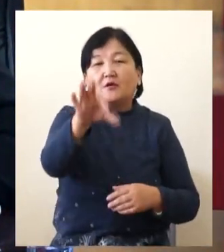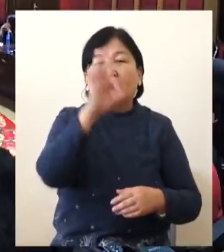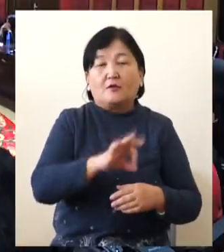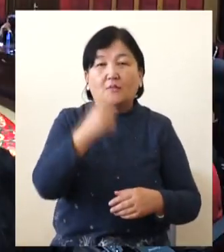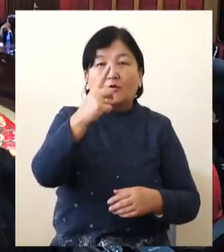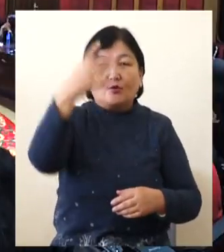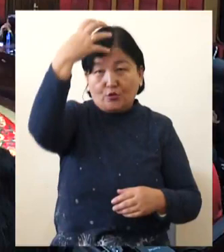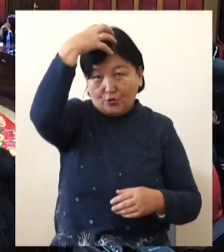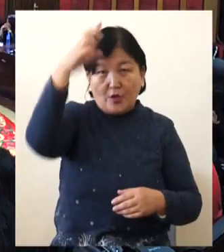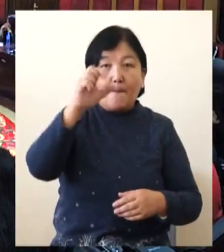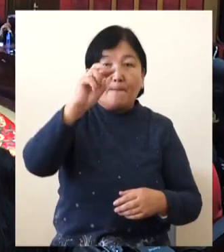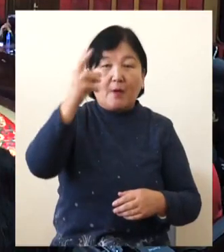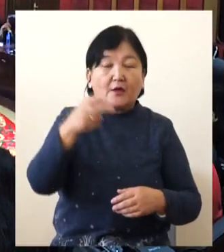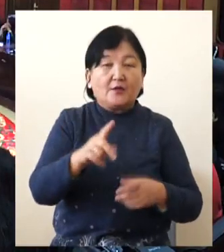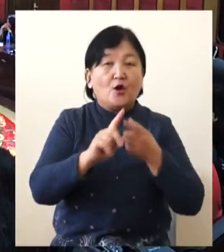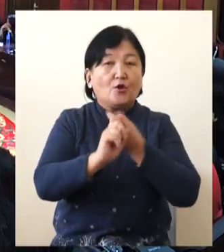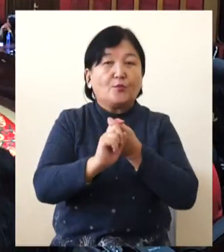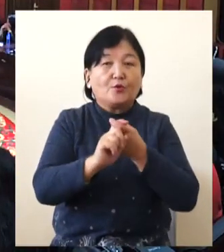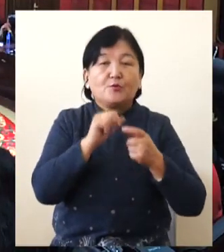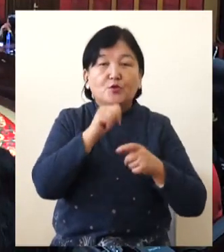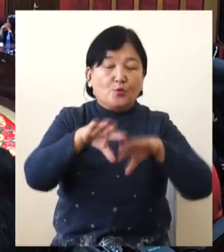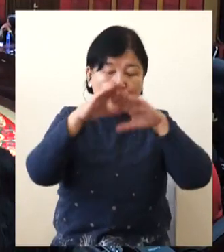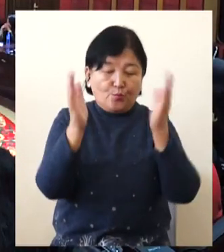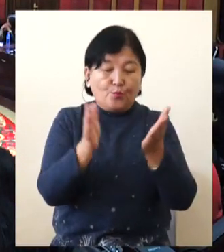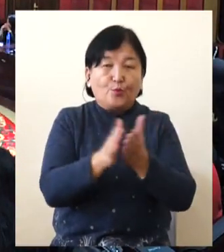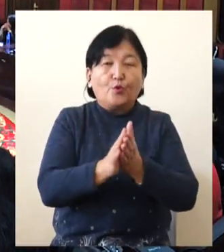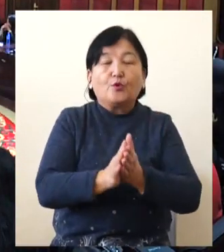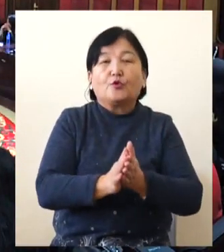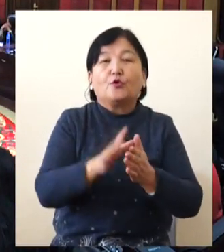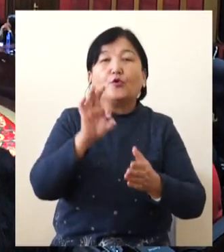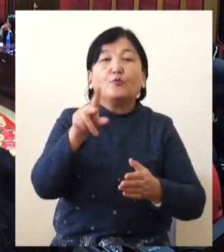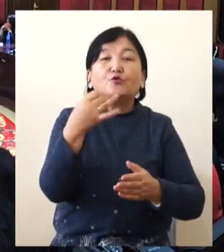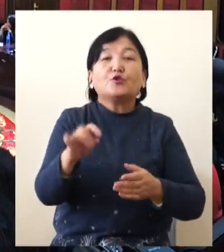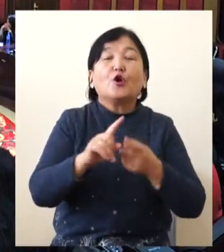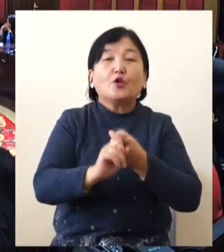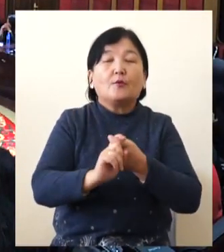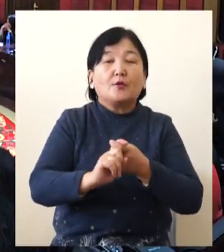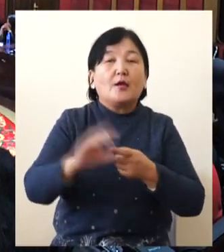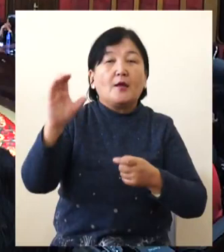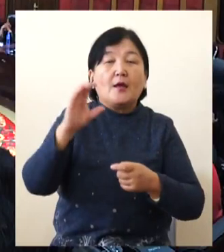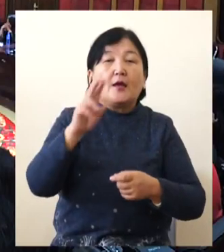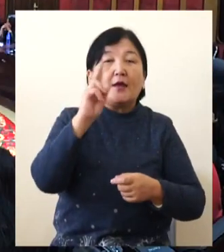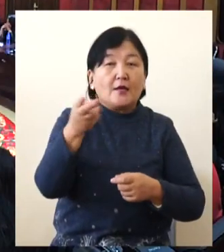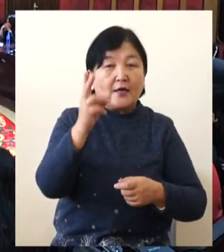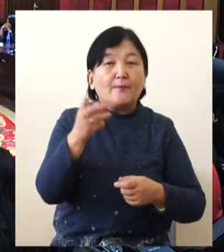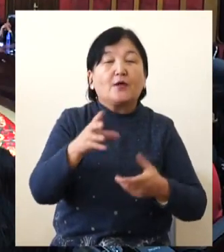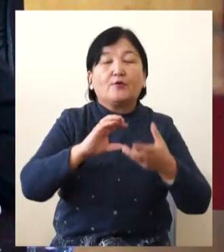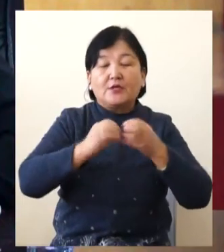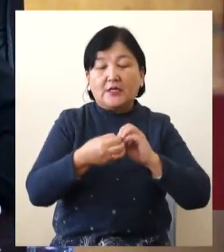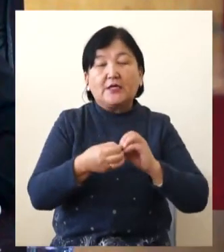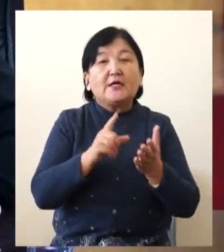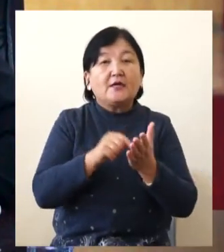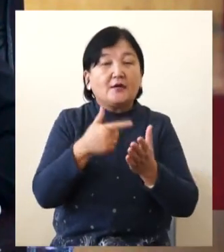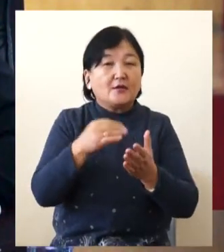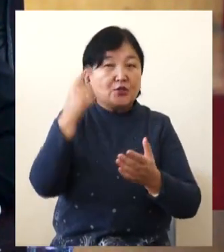ганц төрийн банкын дээр ч биш төрийн бүх өмчтэй компаниудад хийгдэх ёстой ажил гэж би дотроо боддог. Ягаад гэвэл тэгэх